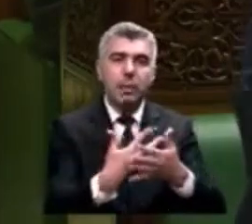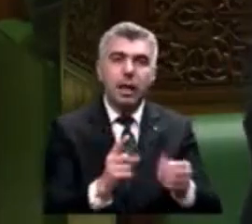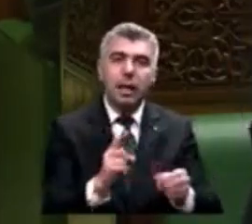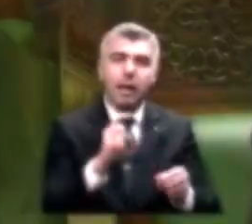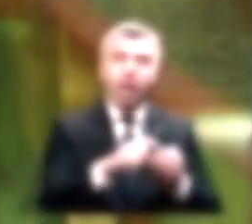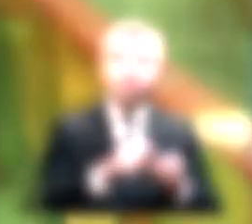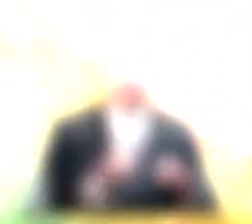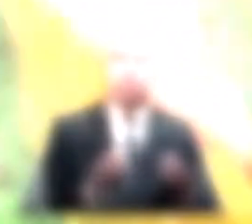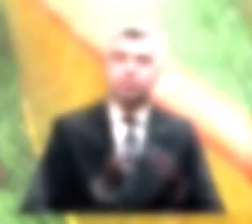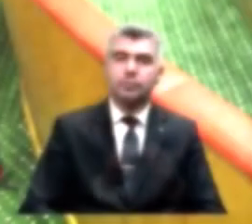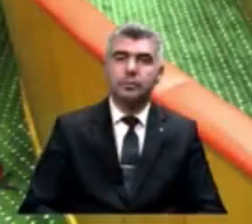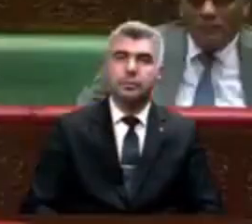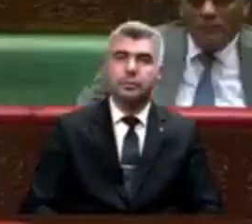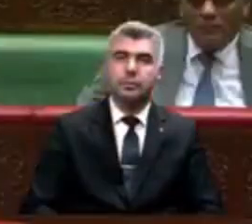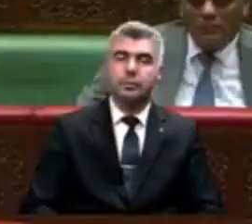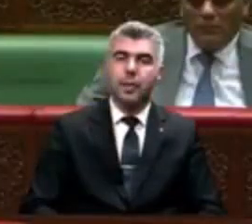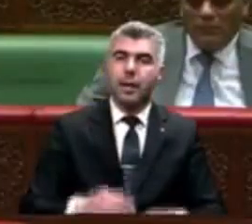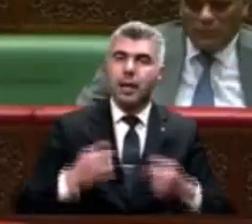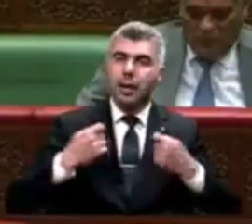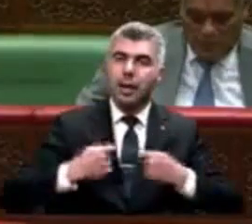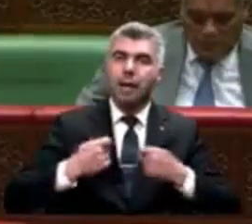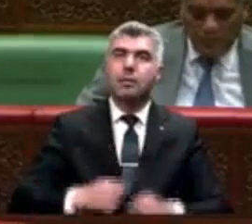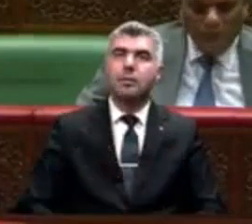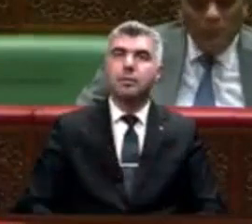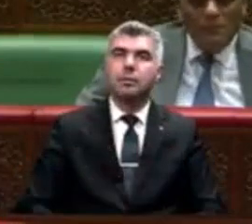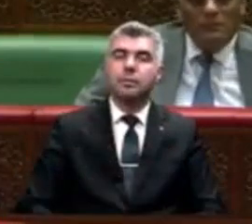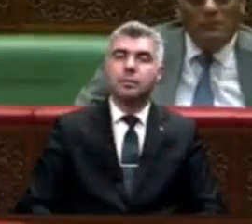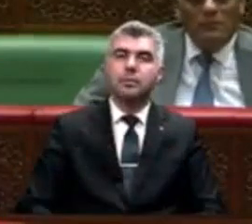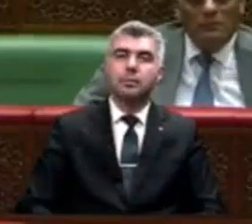تمثيلية. شكرا سيد الوزير. السيد الرئيس المحترم،